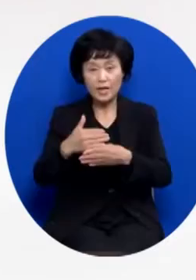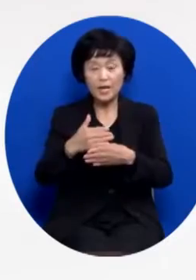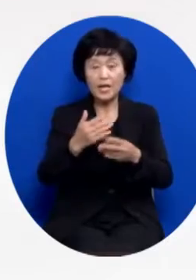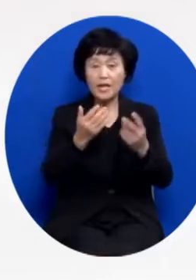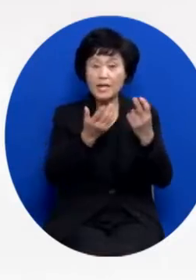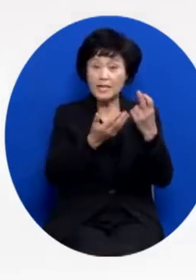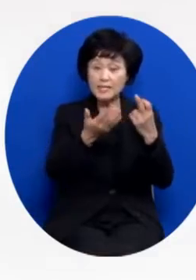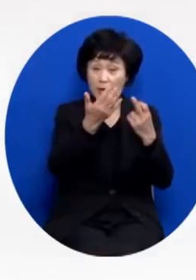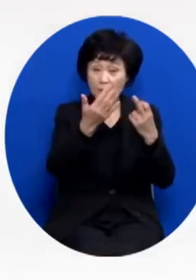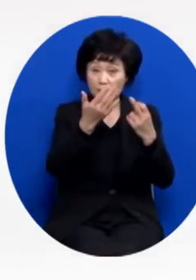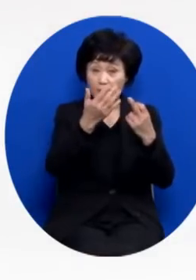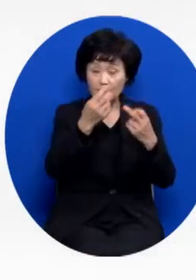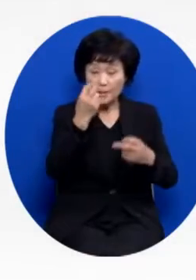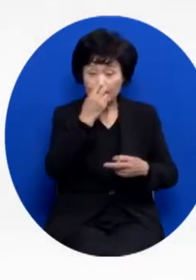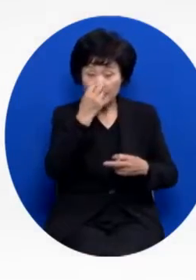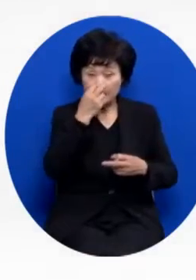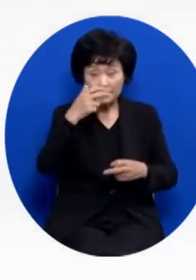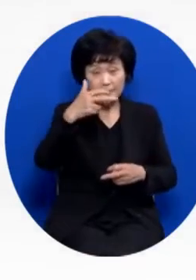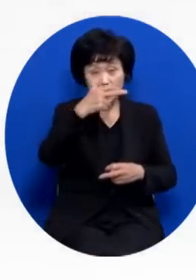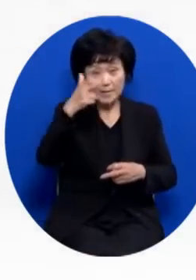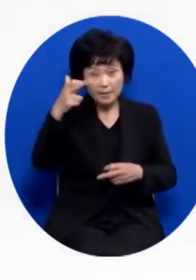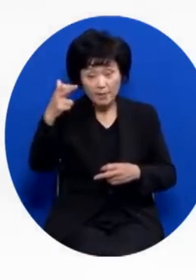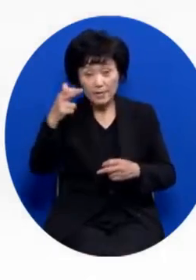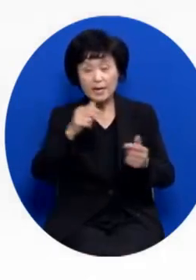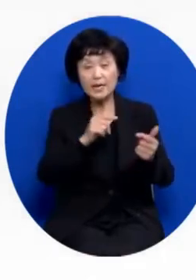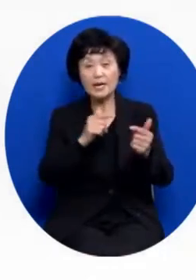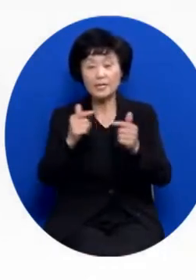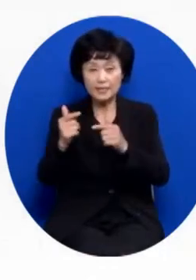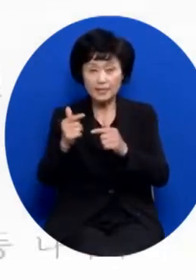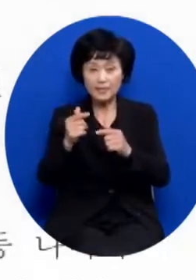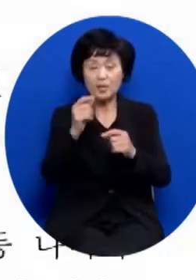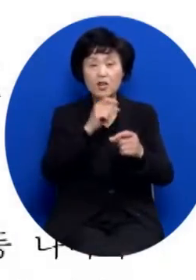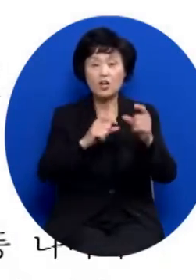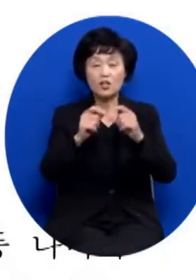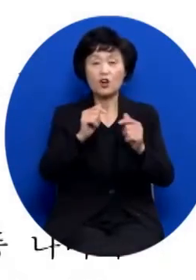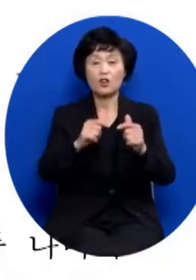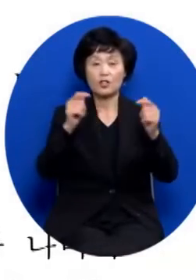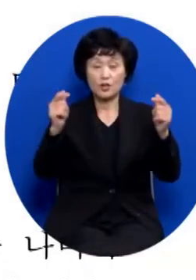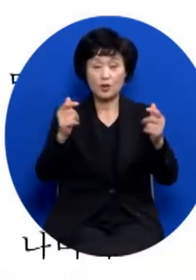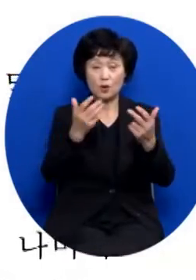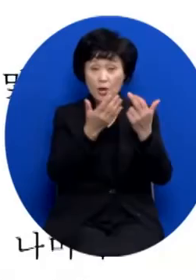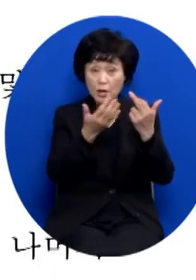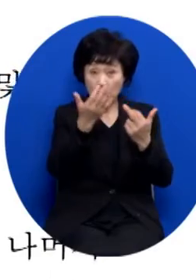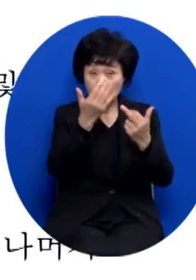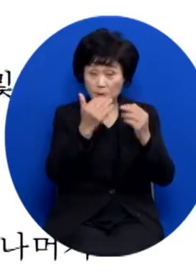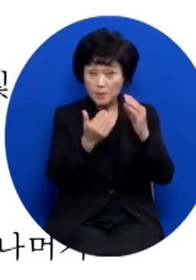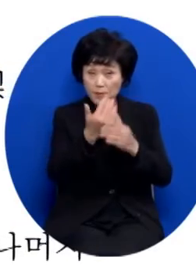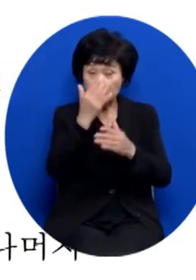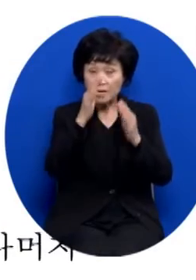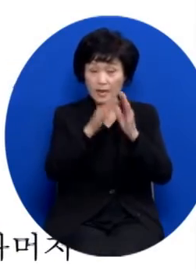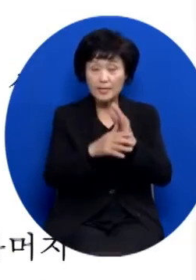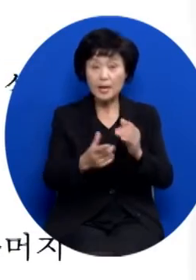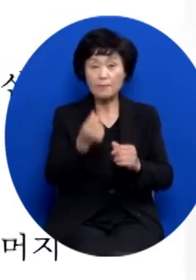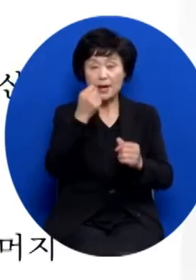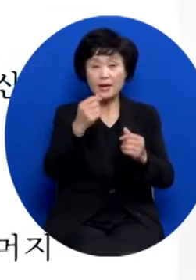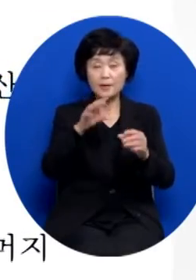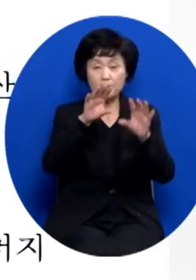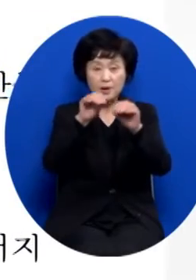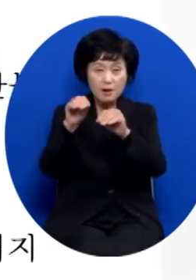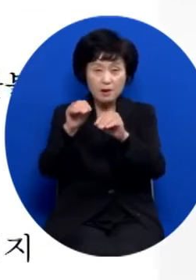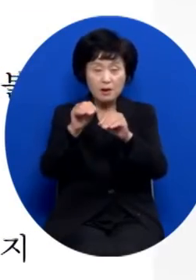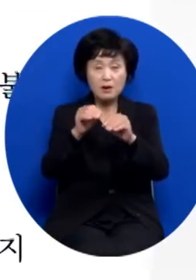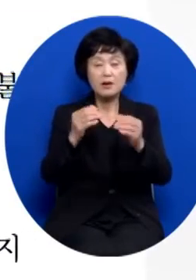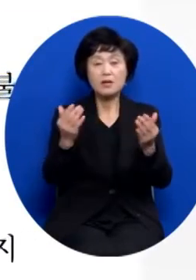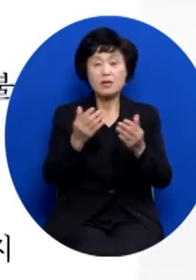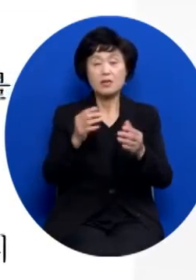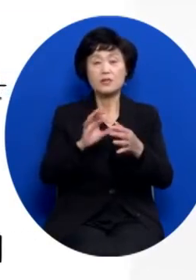산불 감시 카메라와 CCTV 등을 이용해 모니터링을 강화하고 산불이 발생할 경우 신속한 진화 작업을 통해